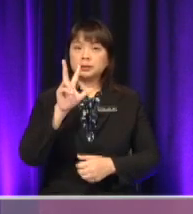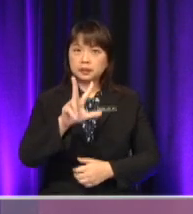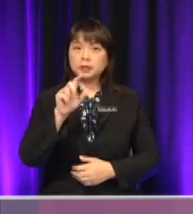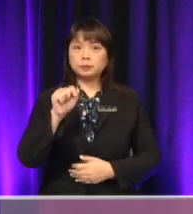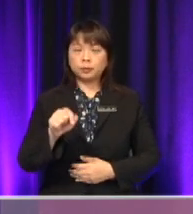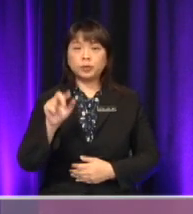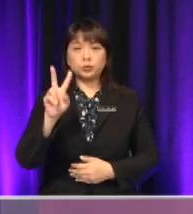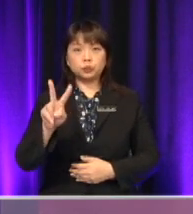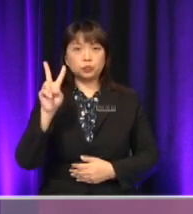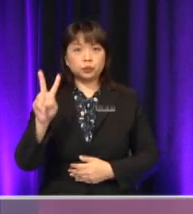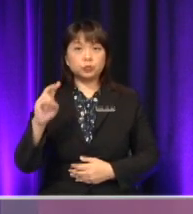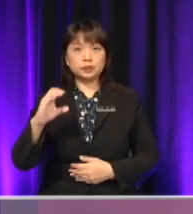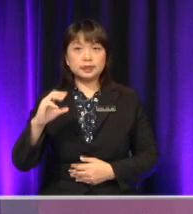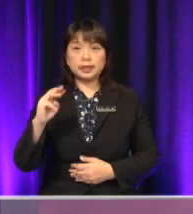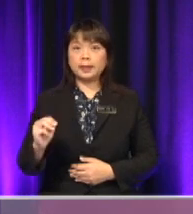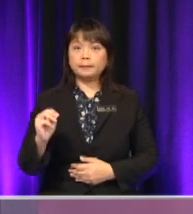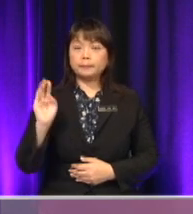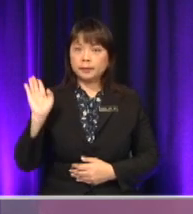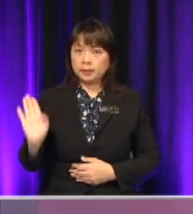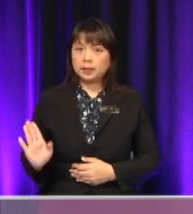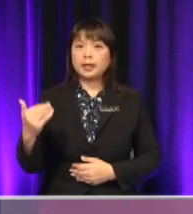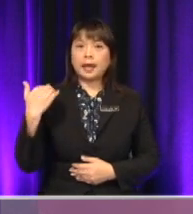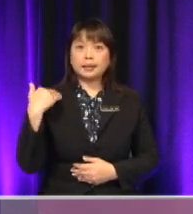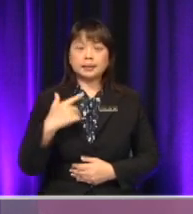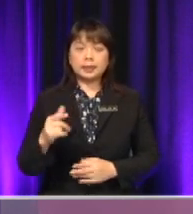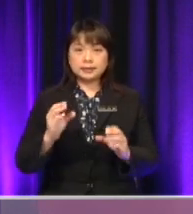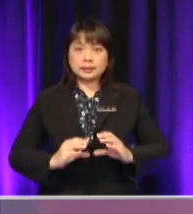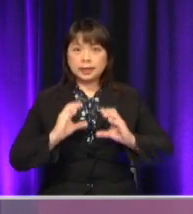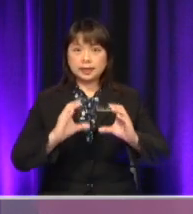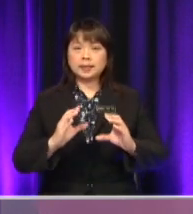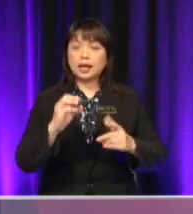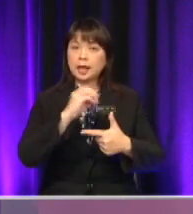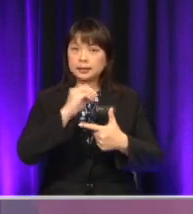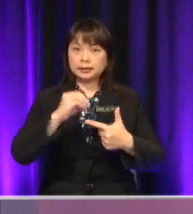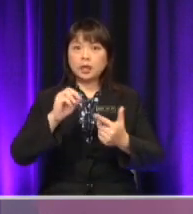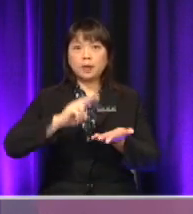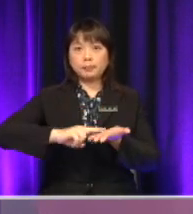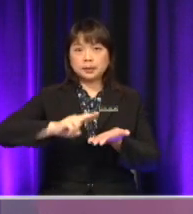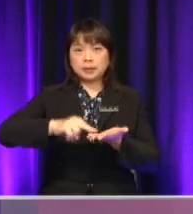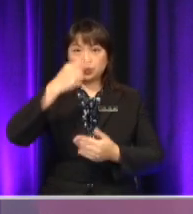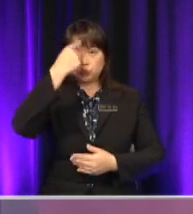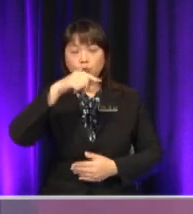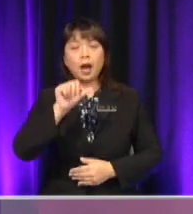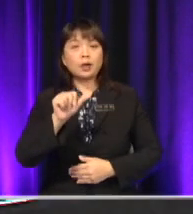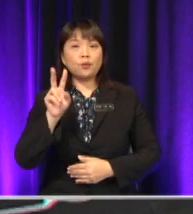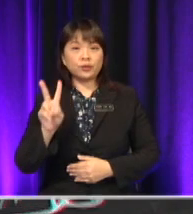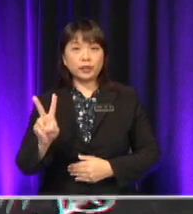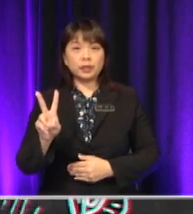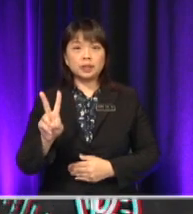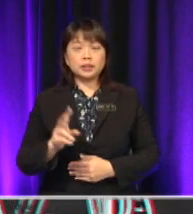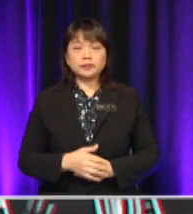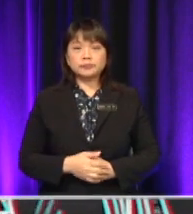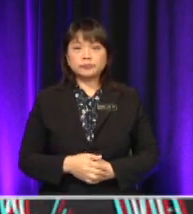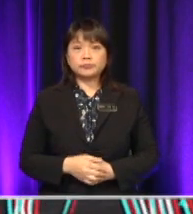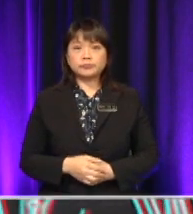cm. Okey, ini adalah kaedah untuk kita dapat ataupun bacaan untuk angkut vernier. Katakanlah kita dah buat dah ni semua. Okey,